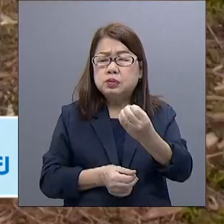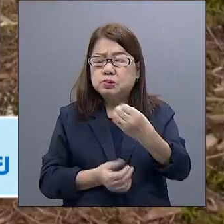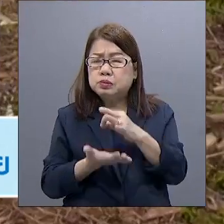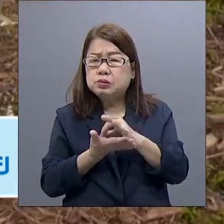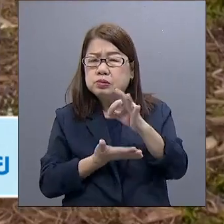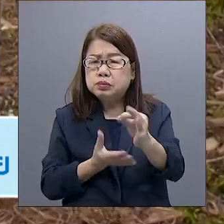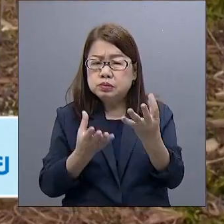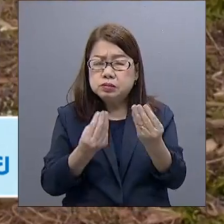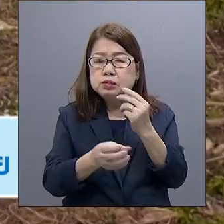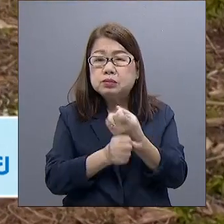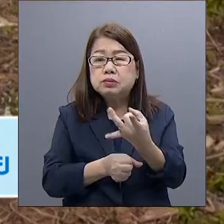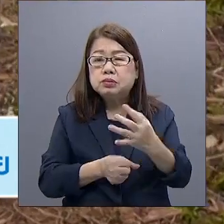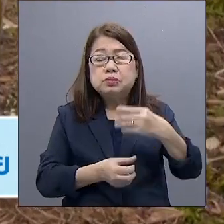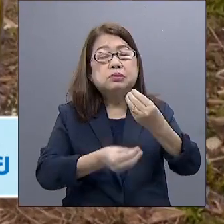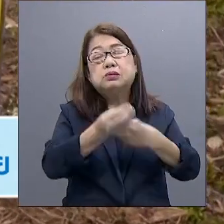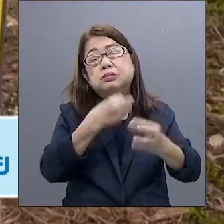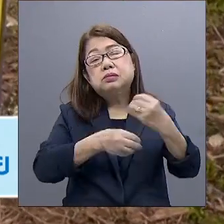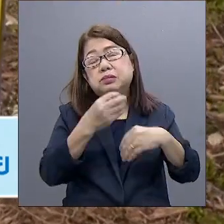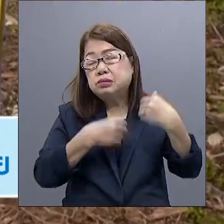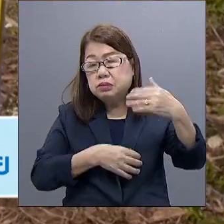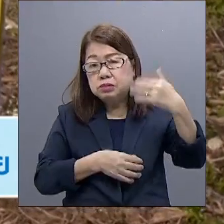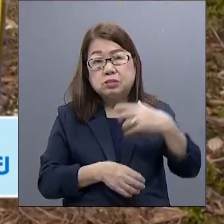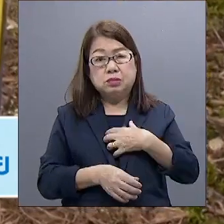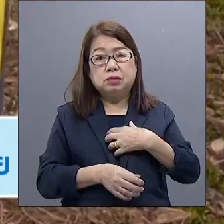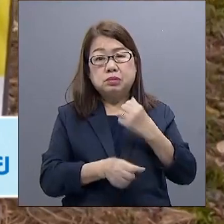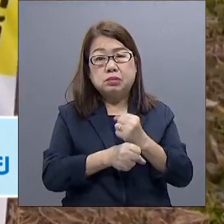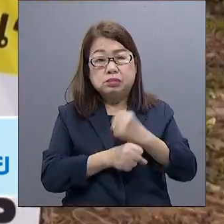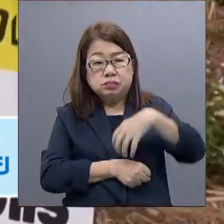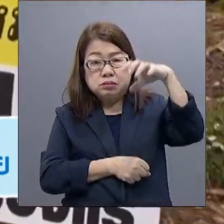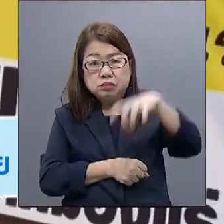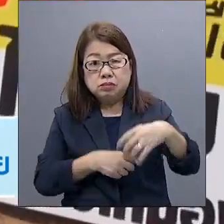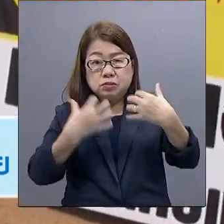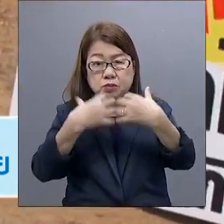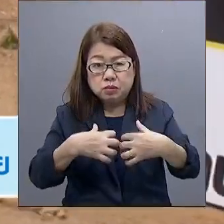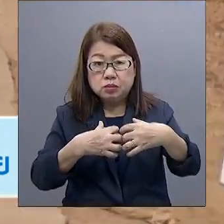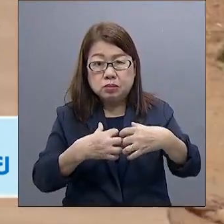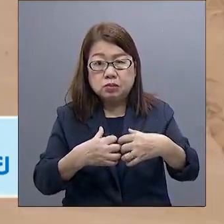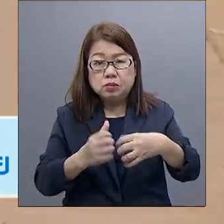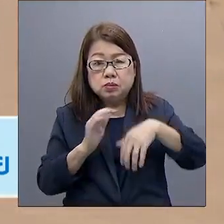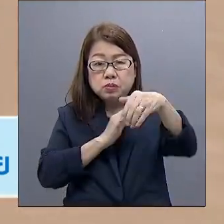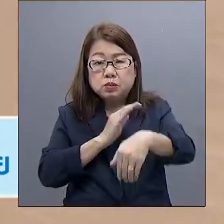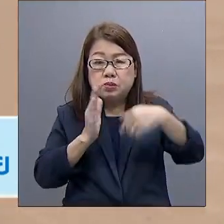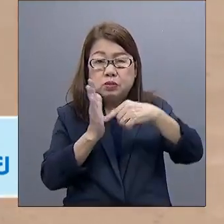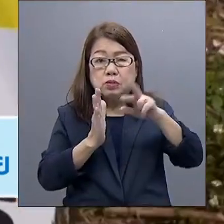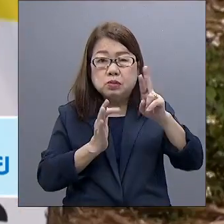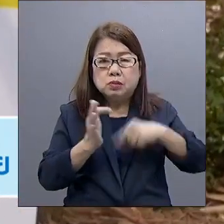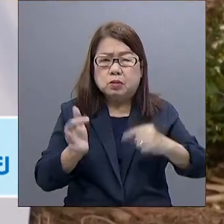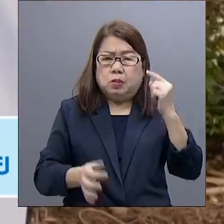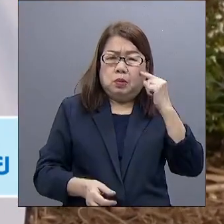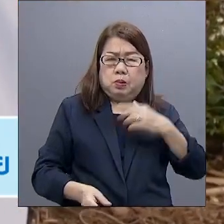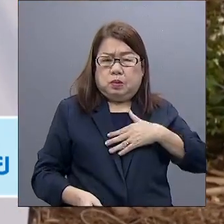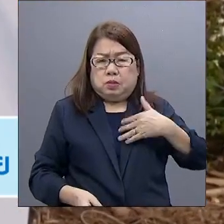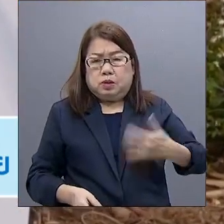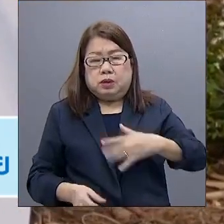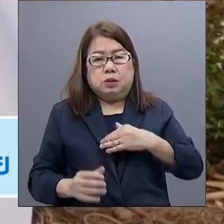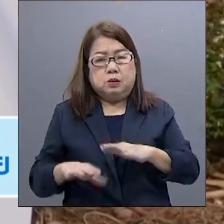ทีว่าเอ้าจะเอาไปทำเหมืองแร่เหอก็รู้สึกว่ากังวลใจชาวบ้านก็โมตัวกัน ออกมาต